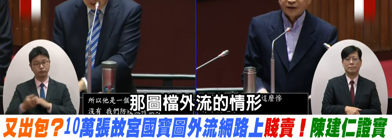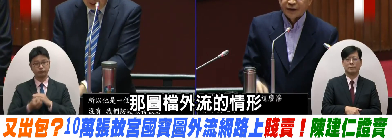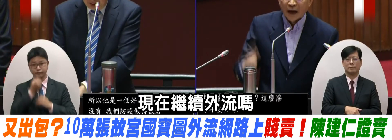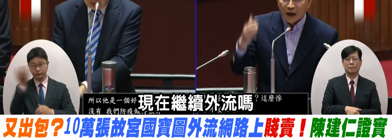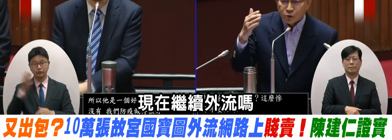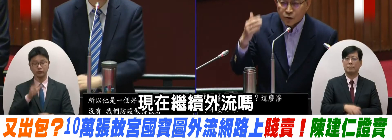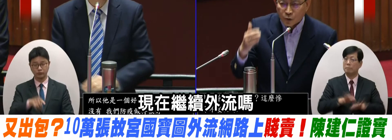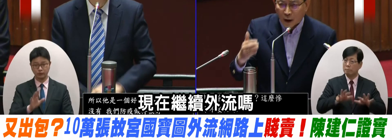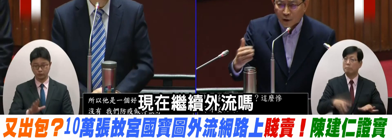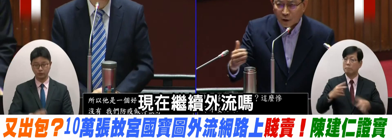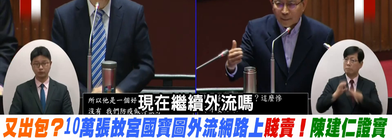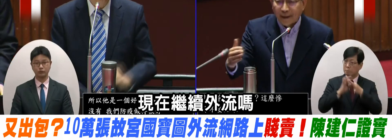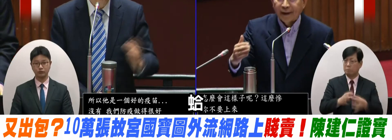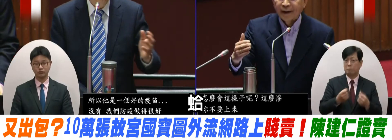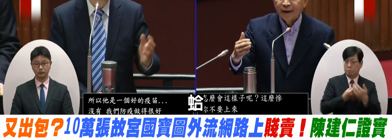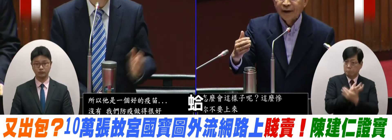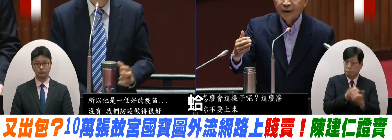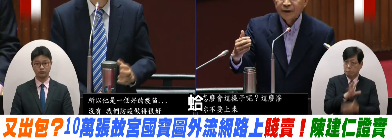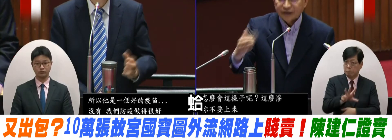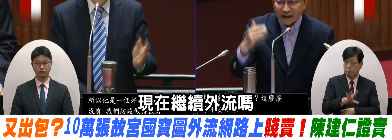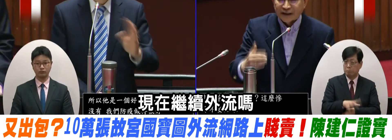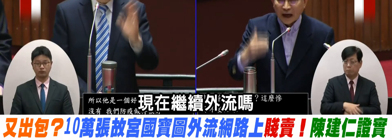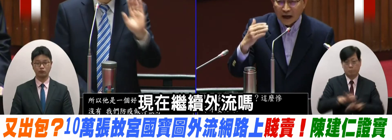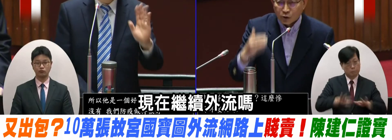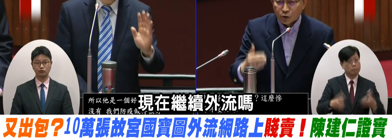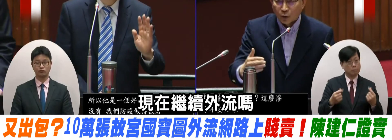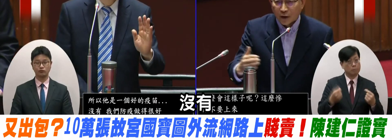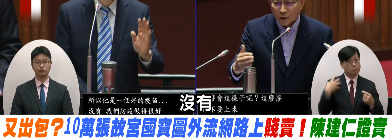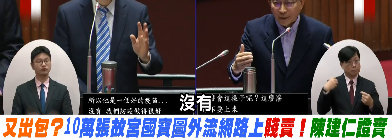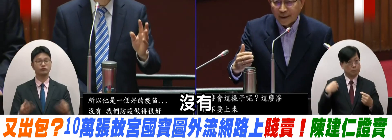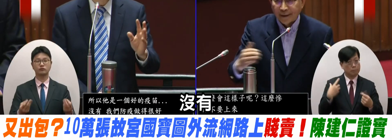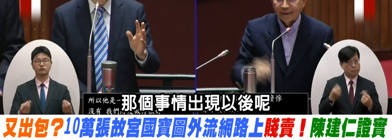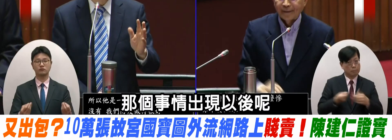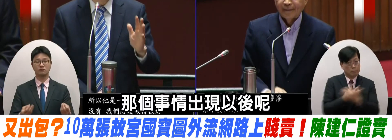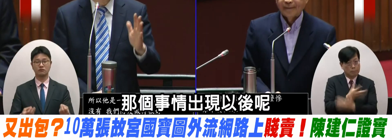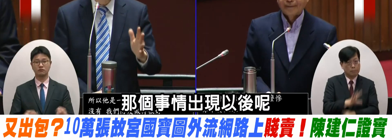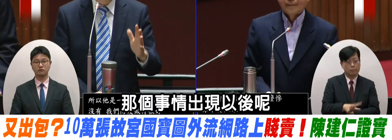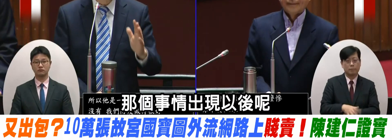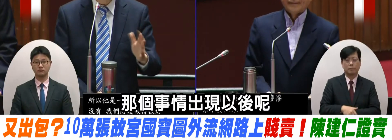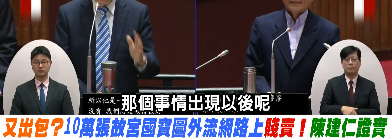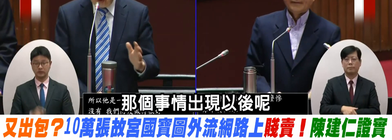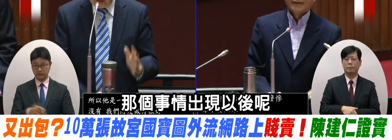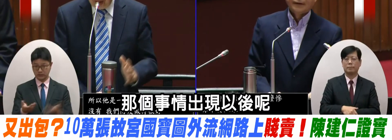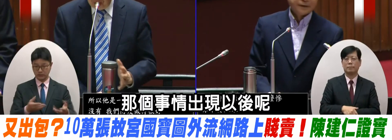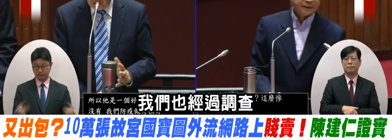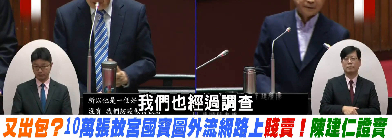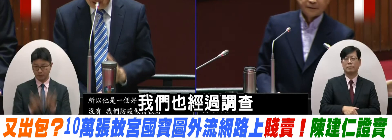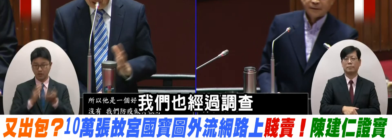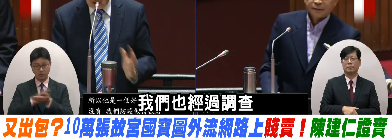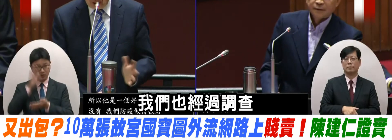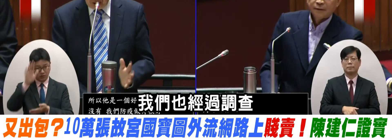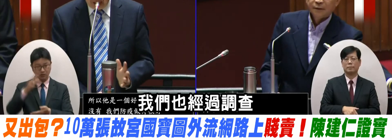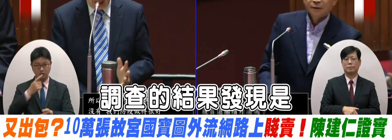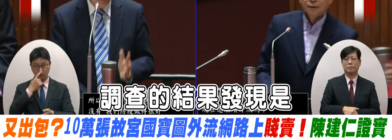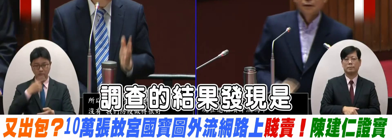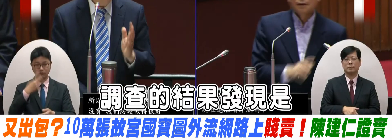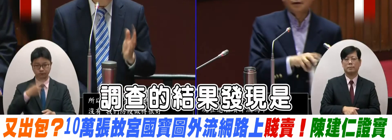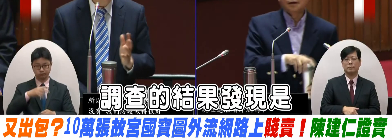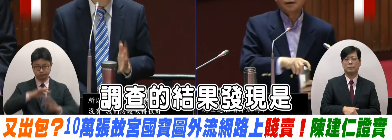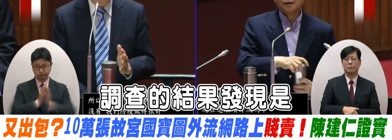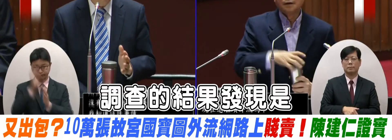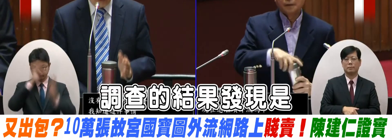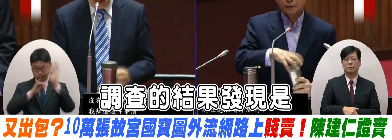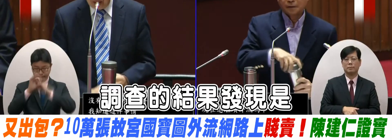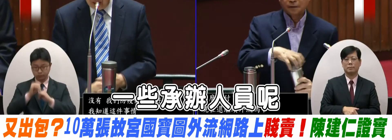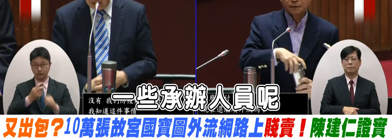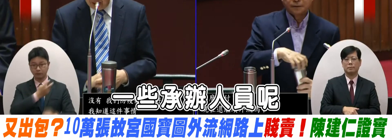这个情 形，现在还继续外流吗？ 啊， 现在还继续外流吗？ 那个事情出现以后呢，我们也经过调查，调查的